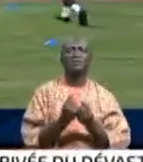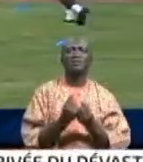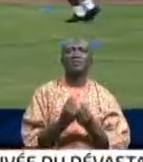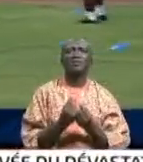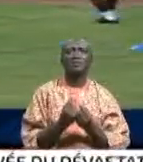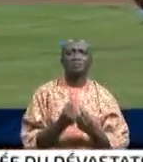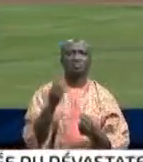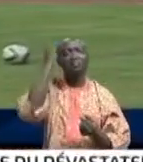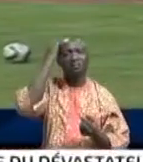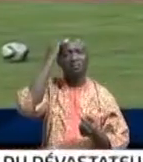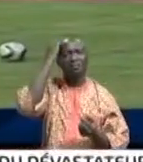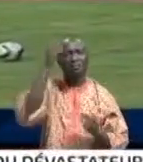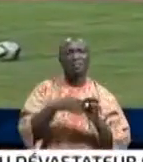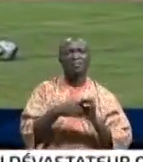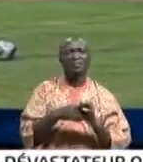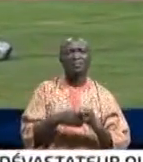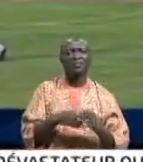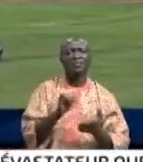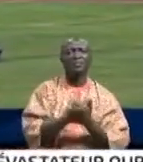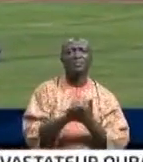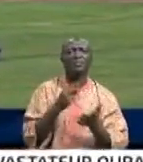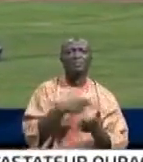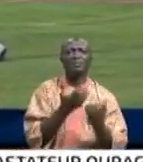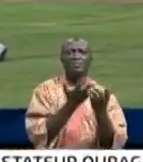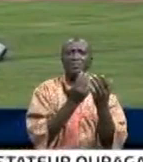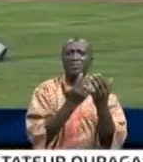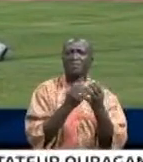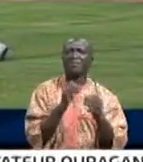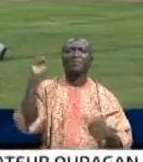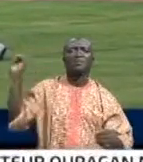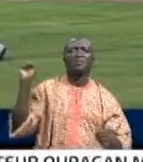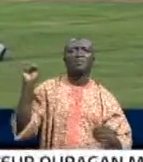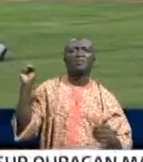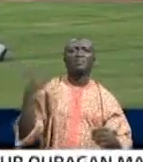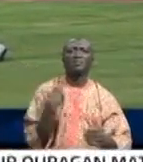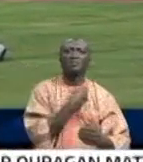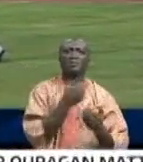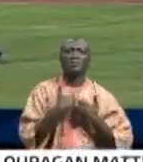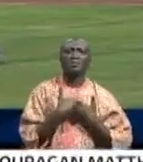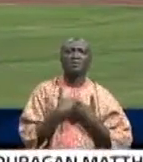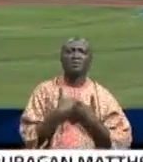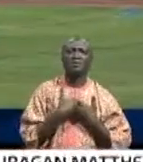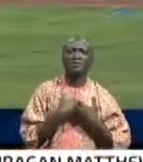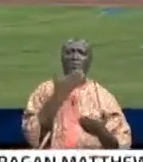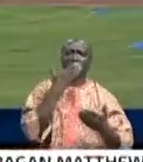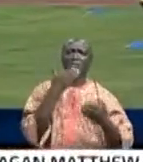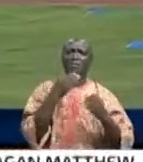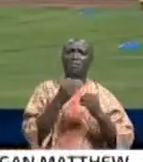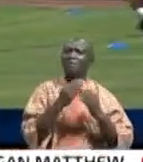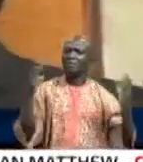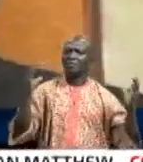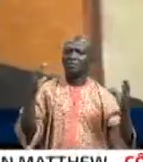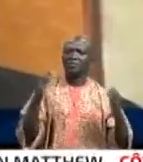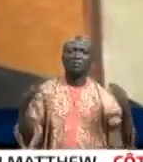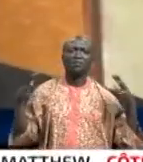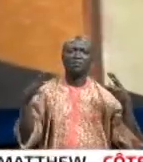considéré de ce que nous nous attend samedi on a on a un gros match et